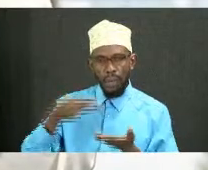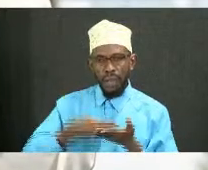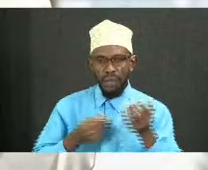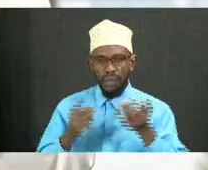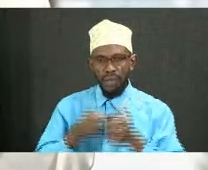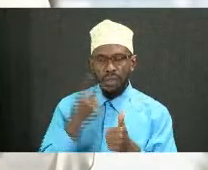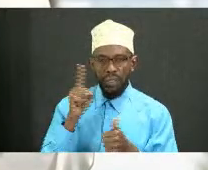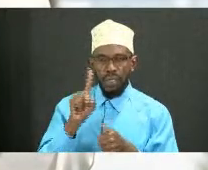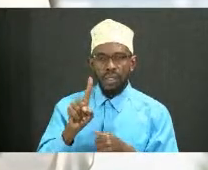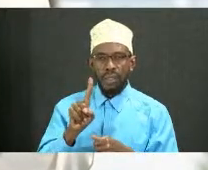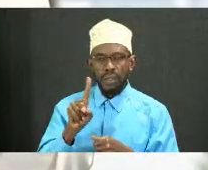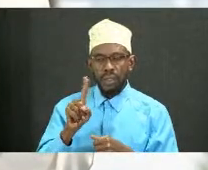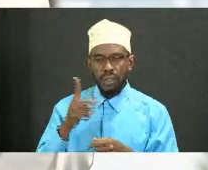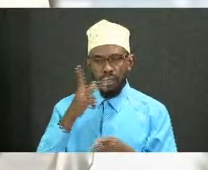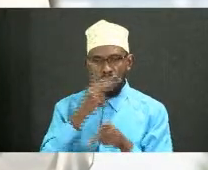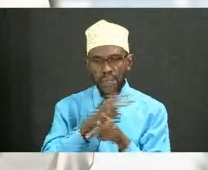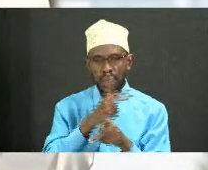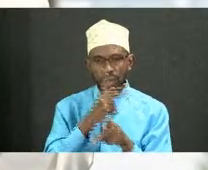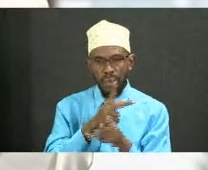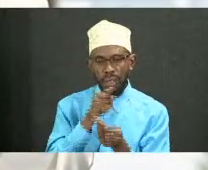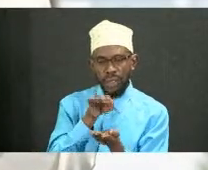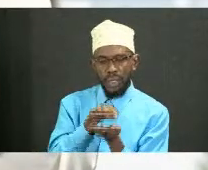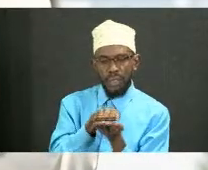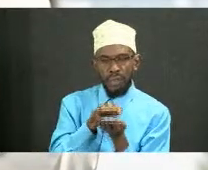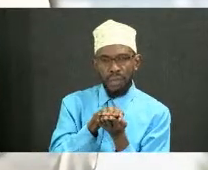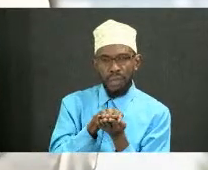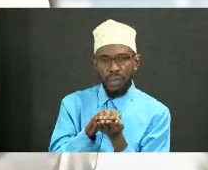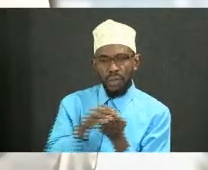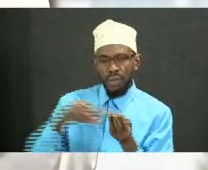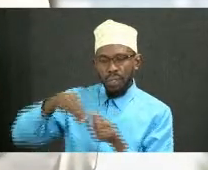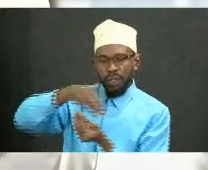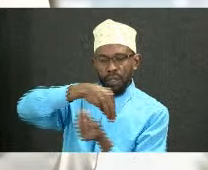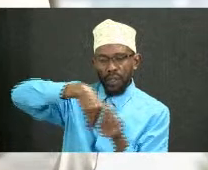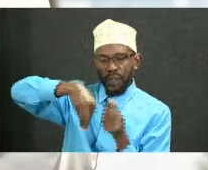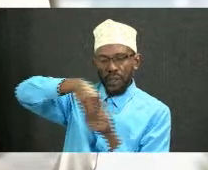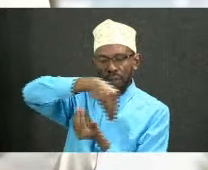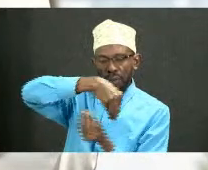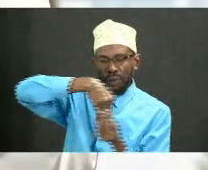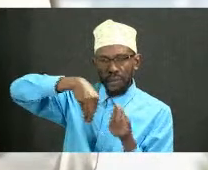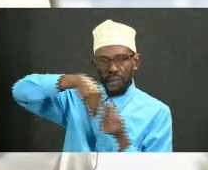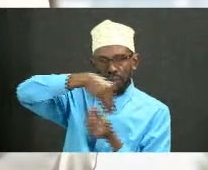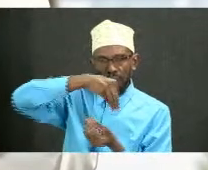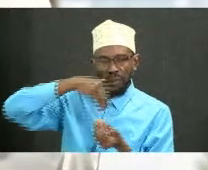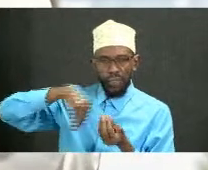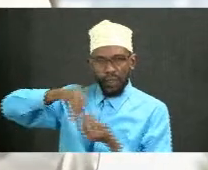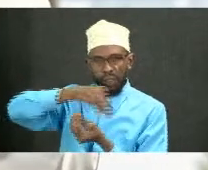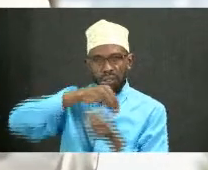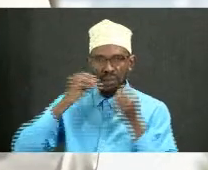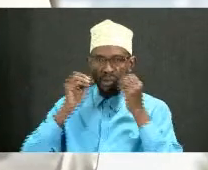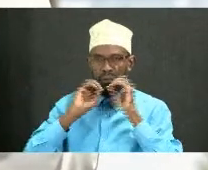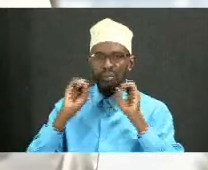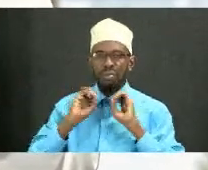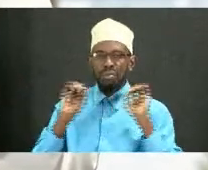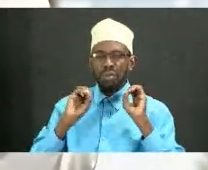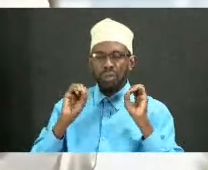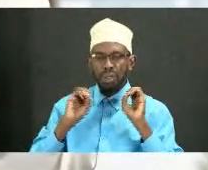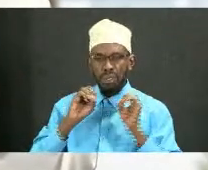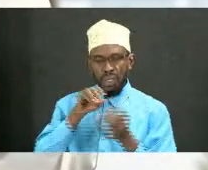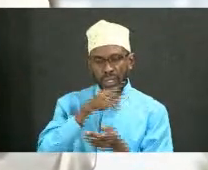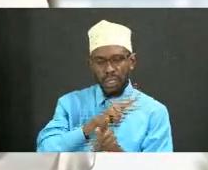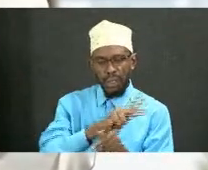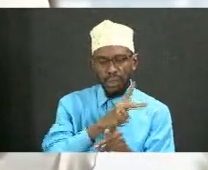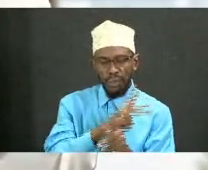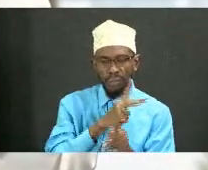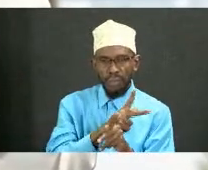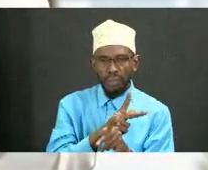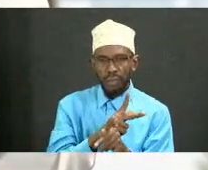jambo la kwanza anaanza kuweka akiba yake ya kwenda hija. Sisi hata hija hakuna. Naam. Au hata kuweka